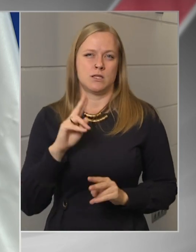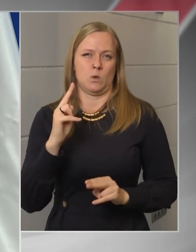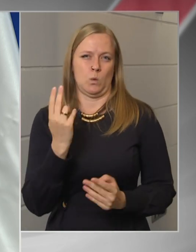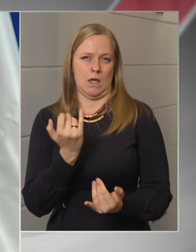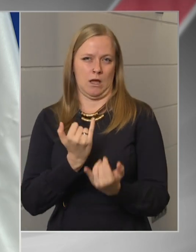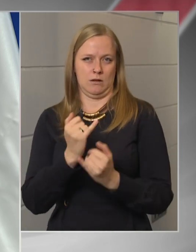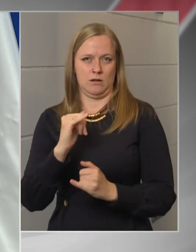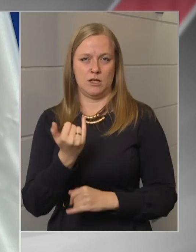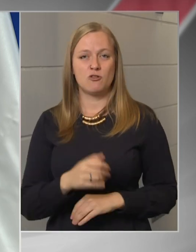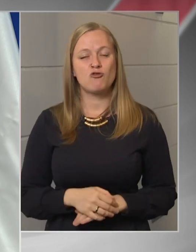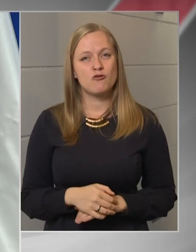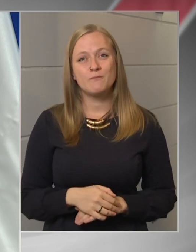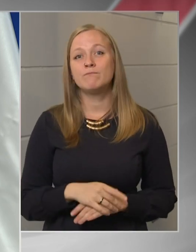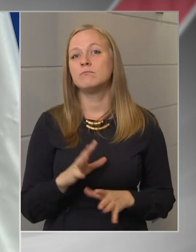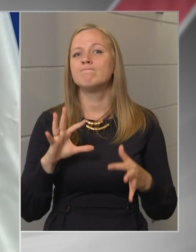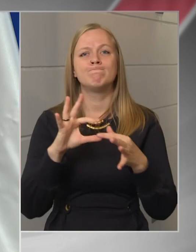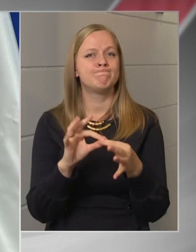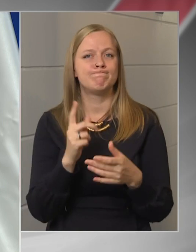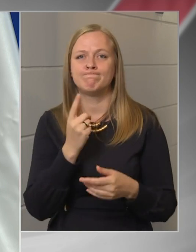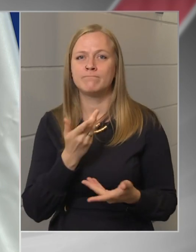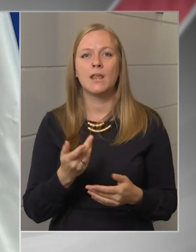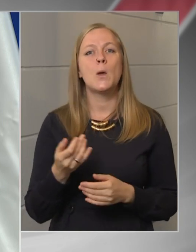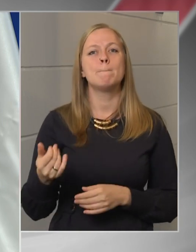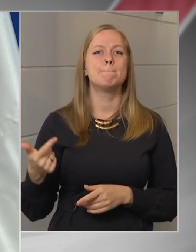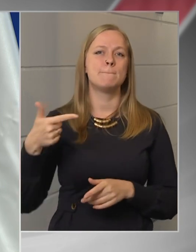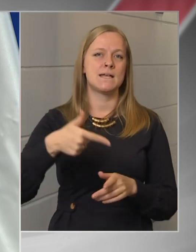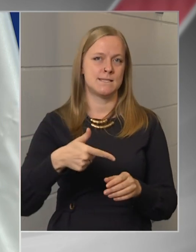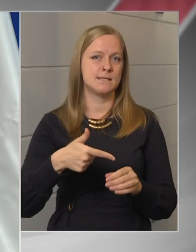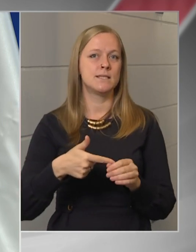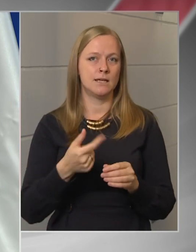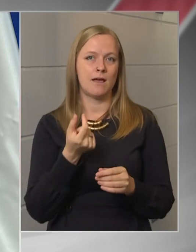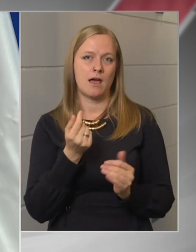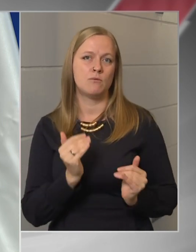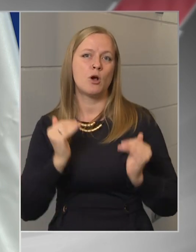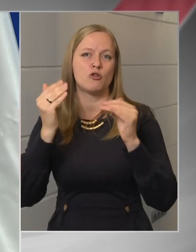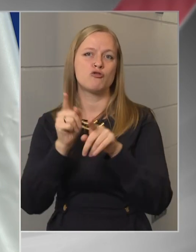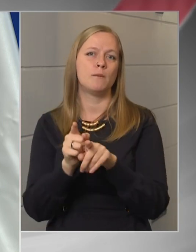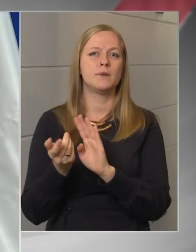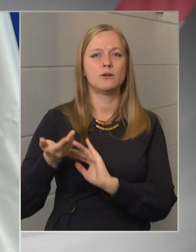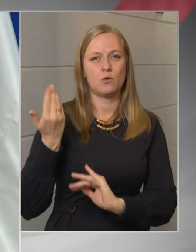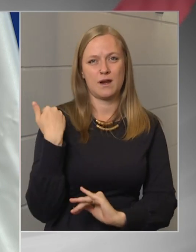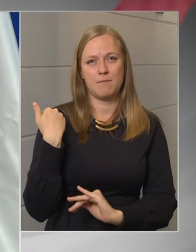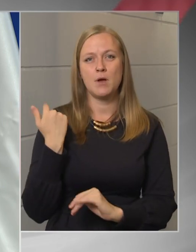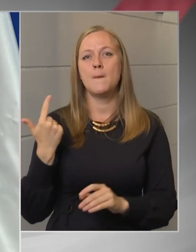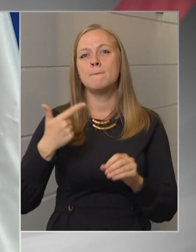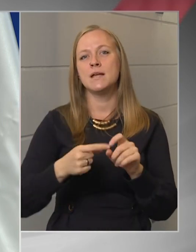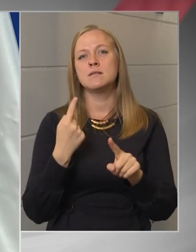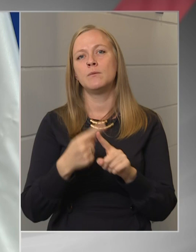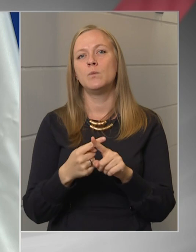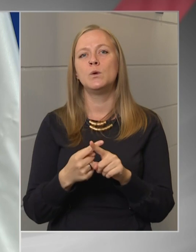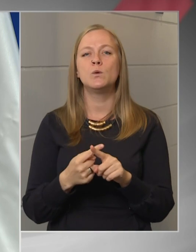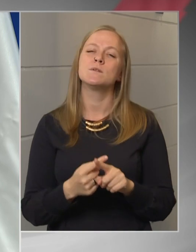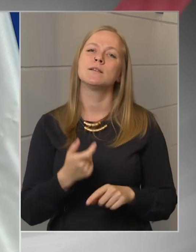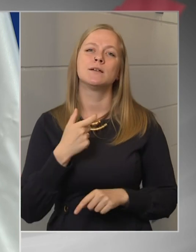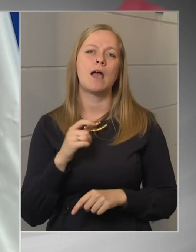amelyek döntően azzal függnek össze, hogy a benzin ár magasabb, mint korábban volt. Benzin és a gázolaj ár,